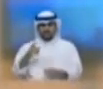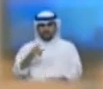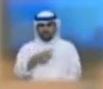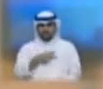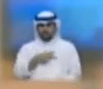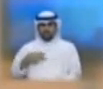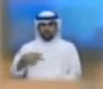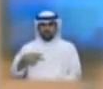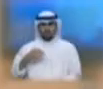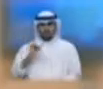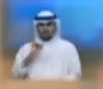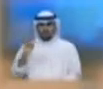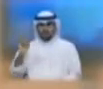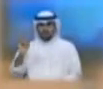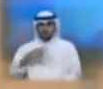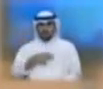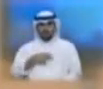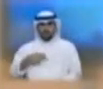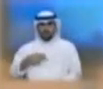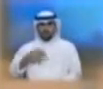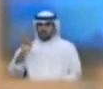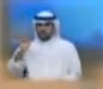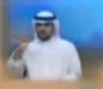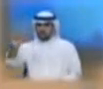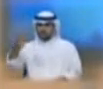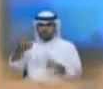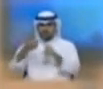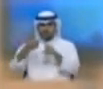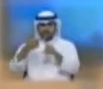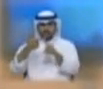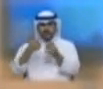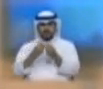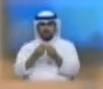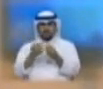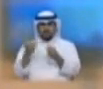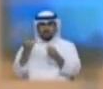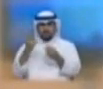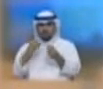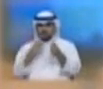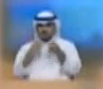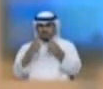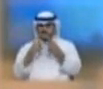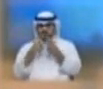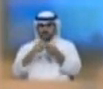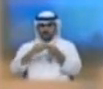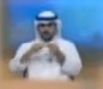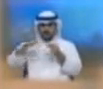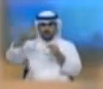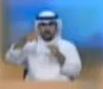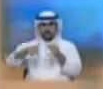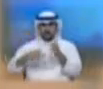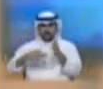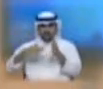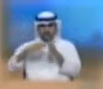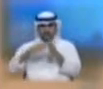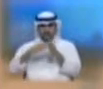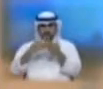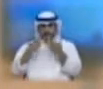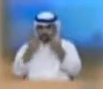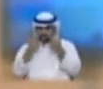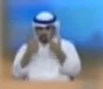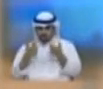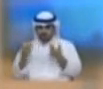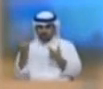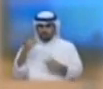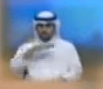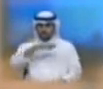التعاون الخليجي، وذلك بهدف تعزيز أطر العمل الخليجي المشترك والخروج برؤية موحدة تعبر